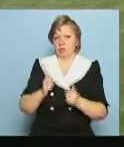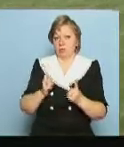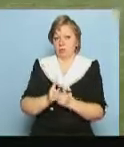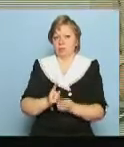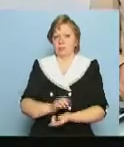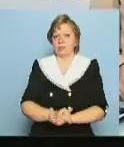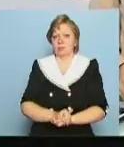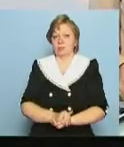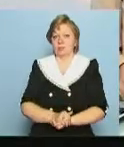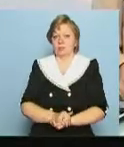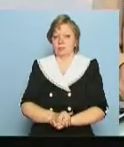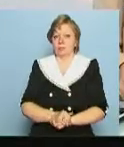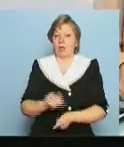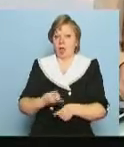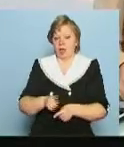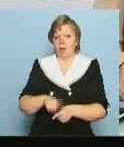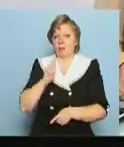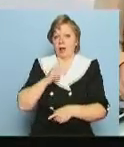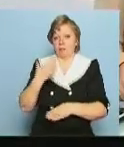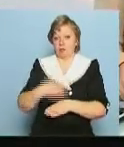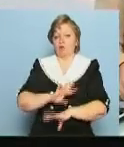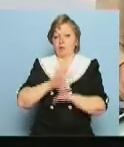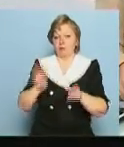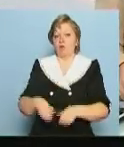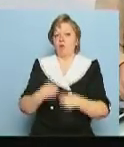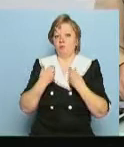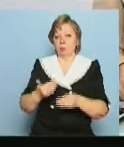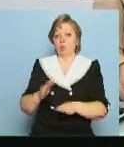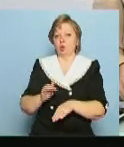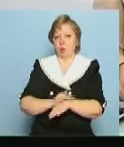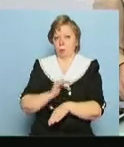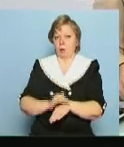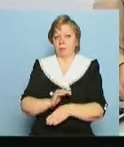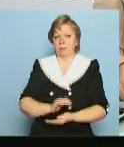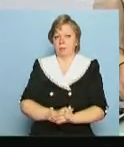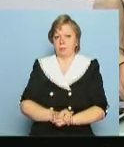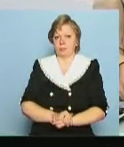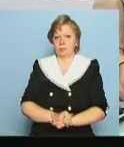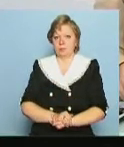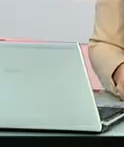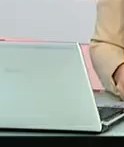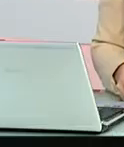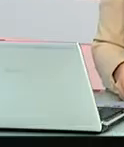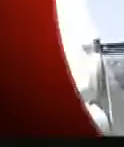Удмуртия». И это пока все. Удачного вам дня. Итоги подведем ровно в 7 вечера. До встречи.